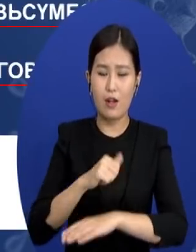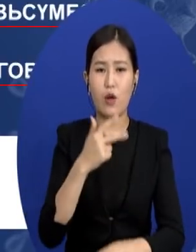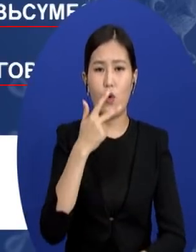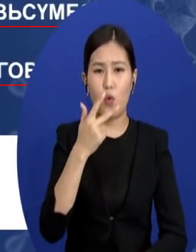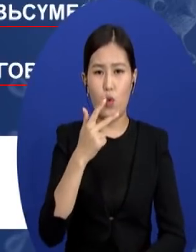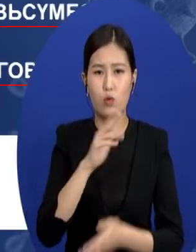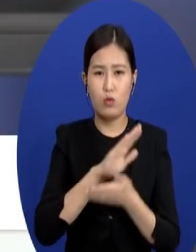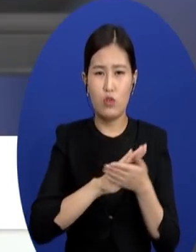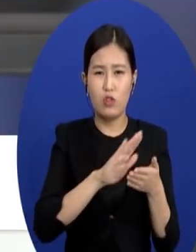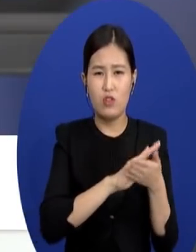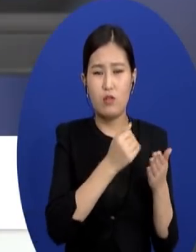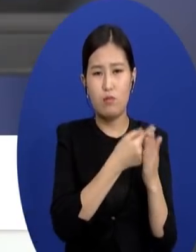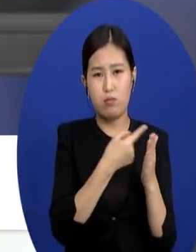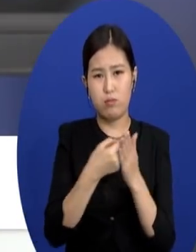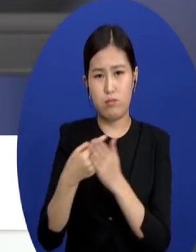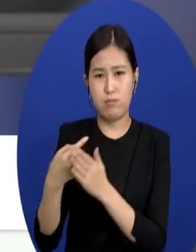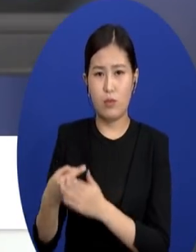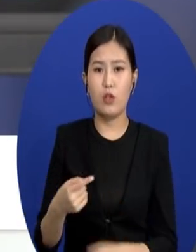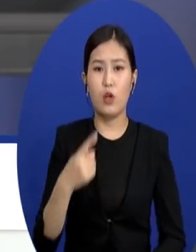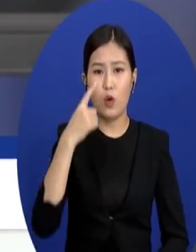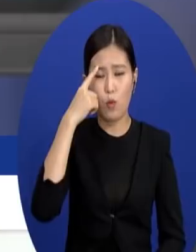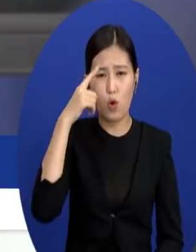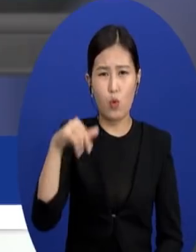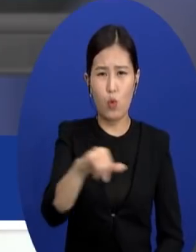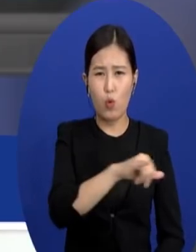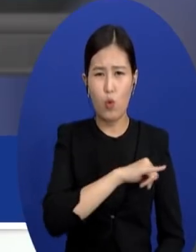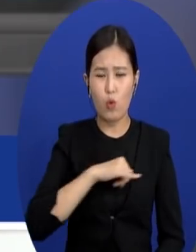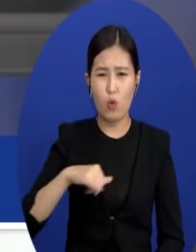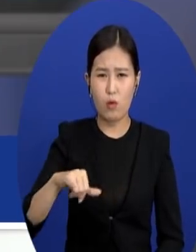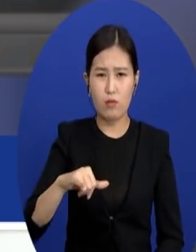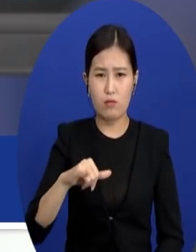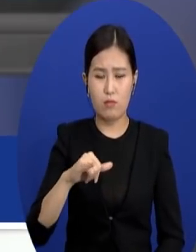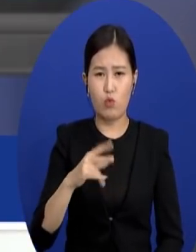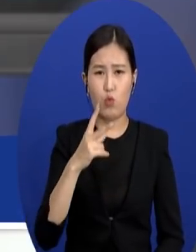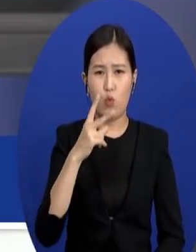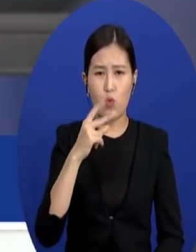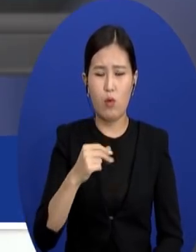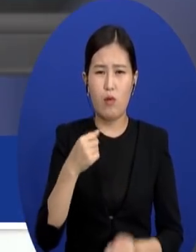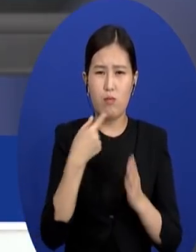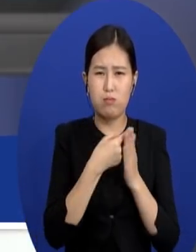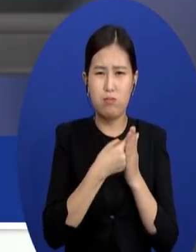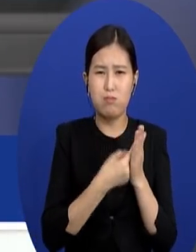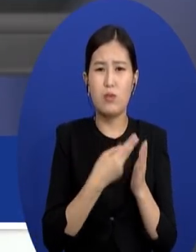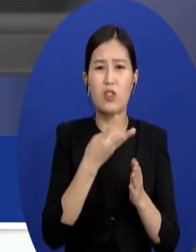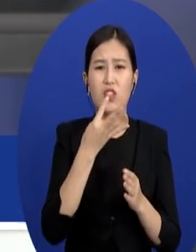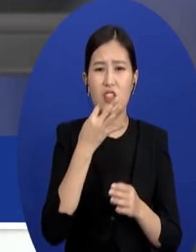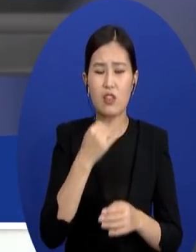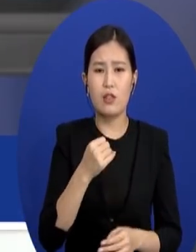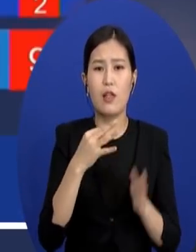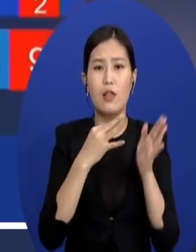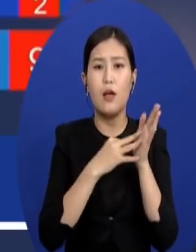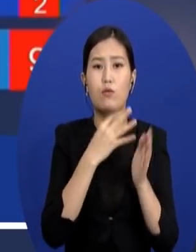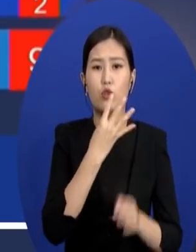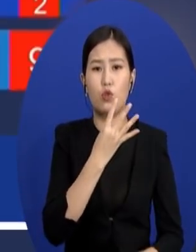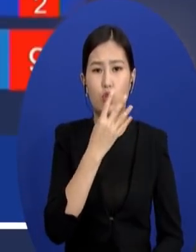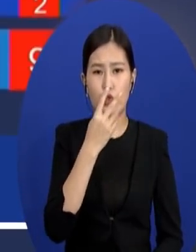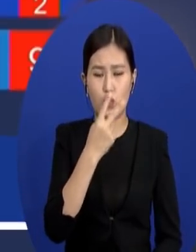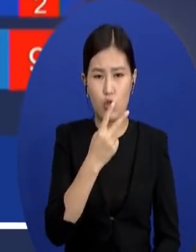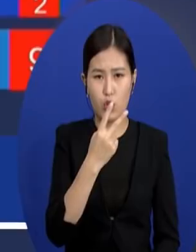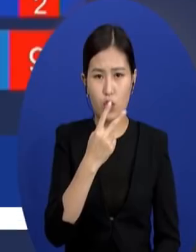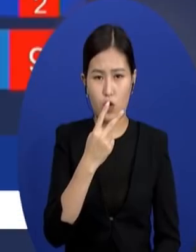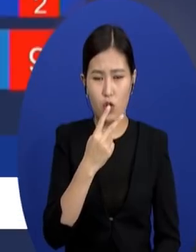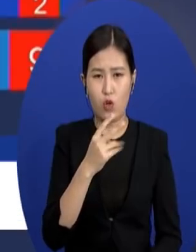байна. За нийт Монгол улсын хэмжээнд батлагдсан тохиолдол 842, за